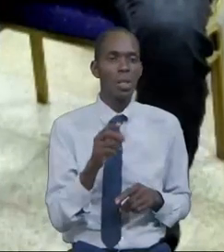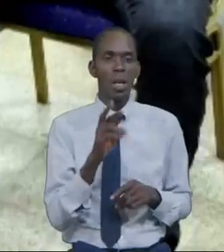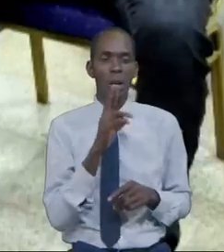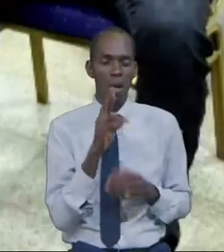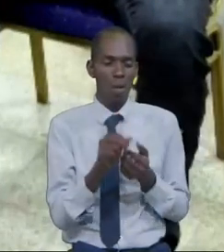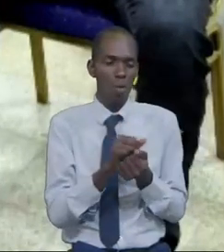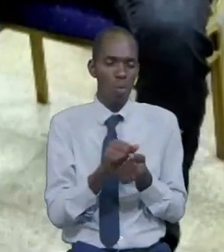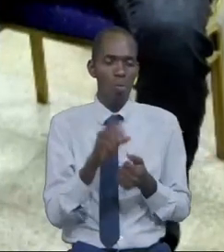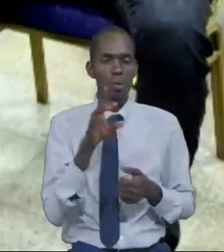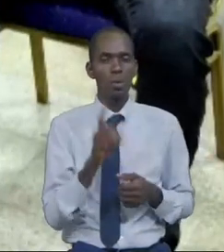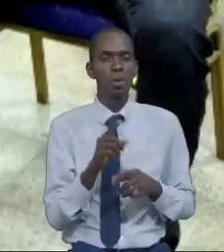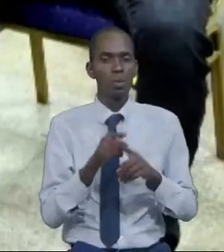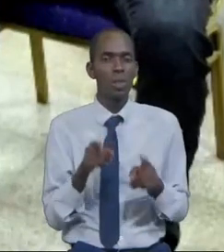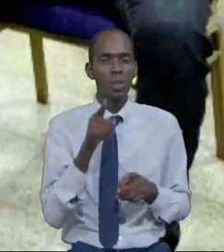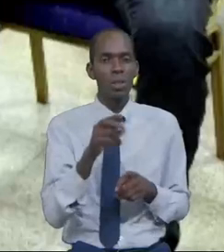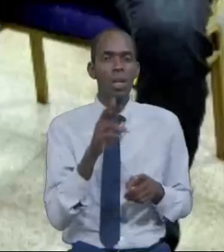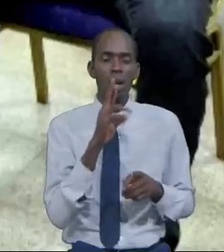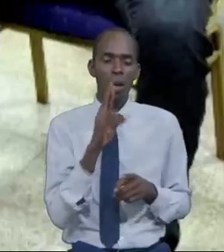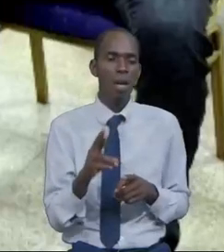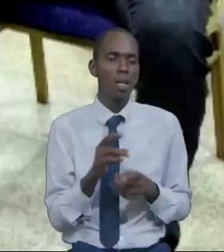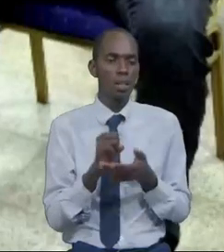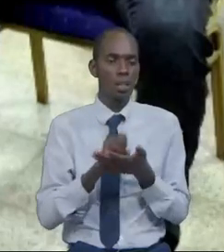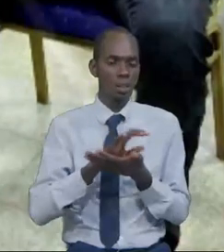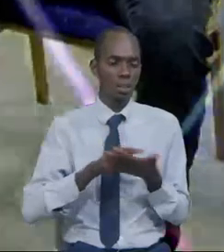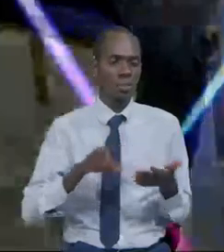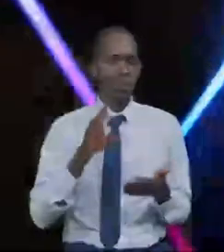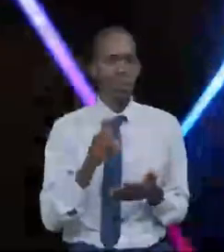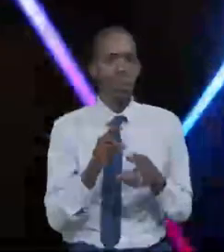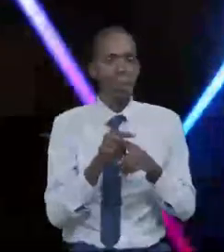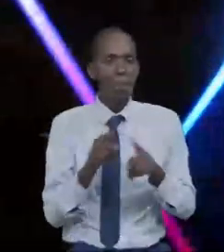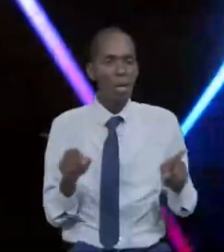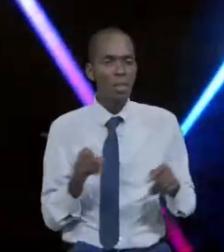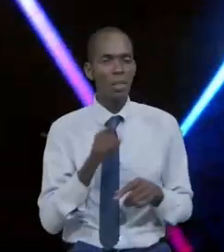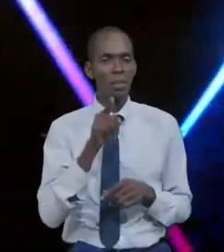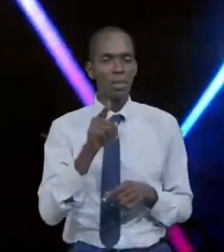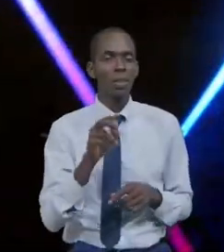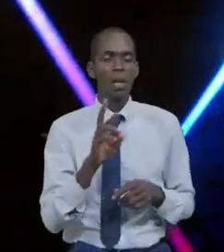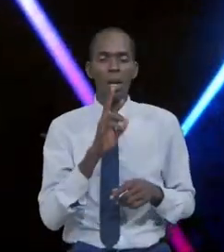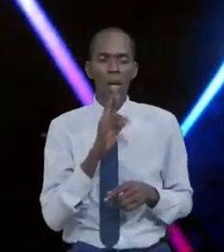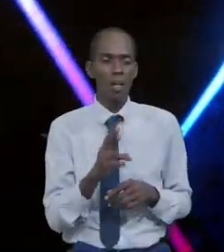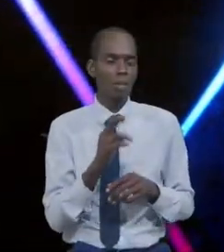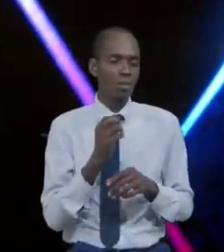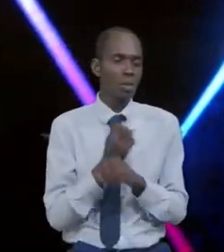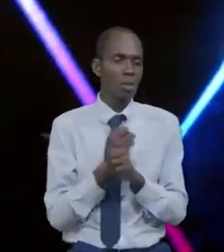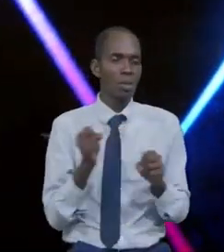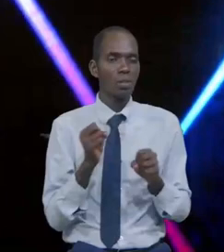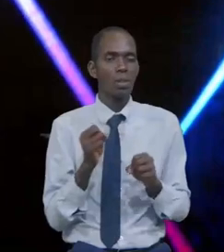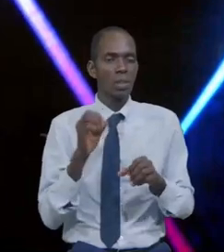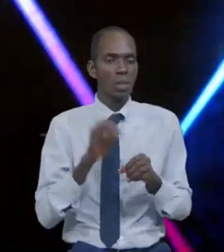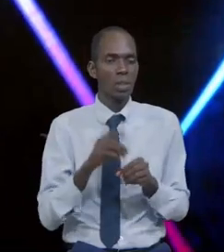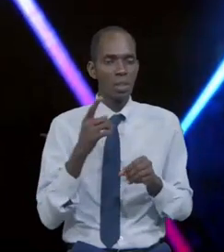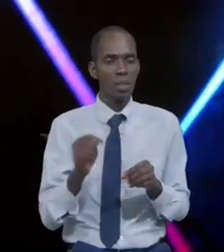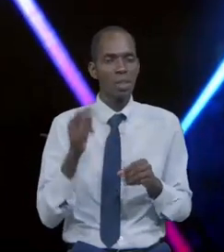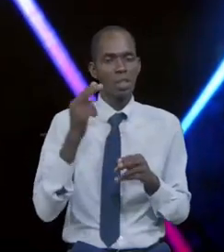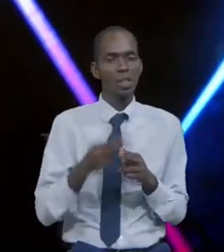lavé, mais vous avez été sanctifié, mais vous avez été justifié au nom du